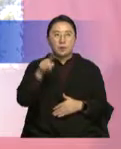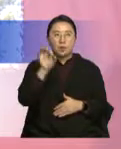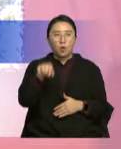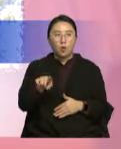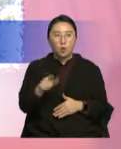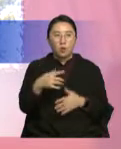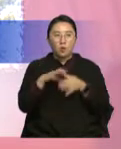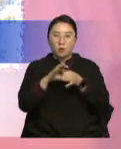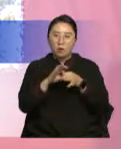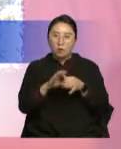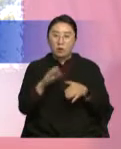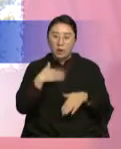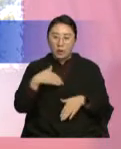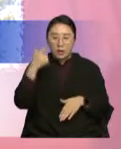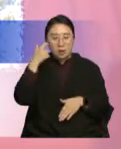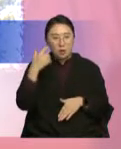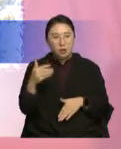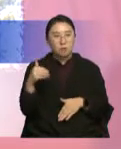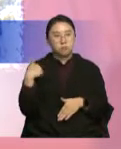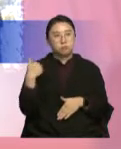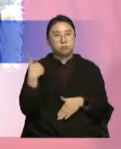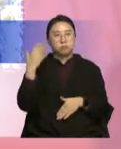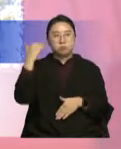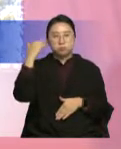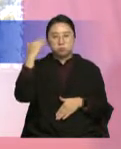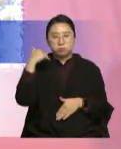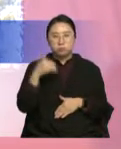건 알고 계신 게 있으신가요? 여기 구암 서원.